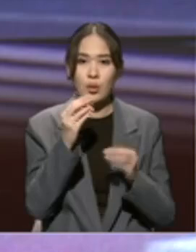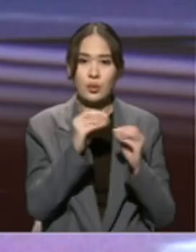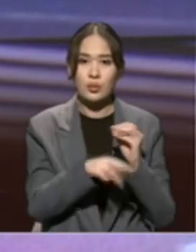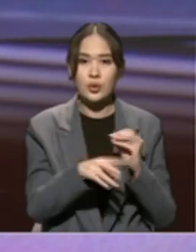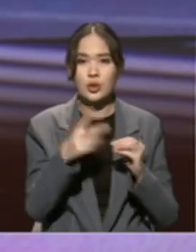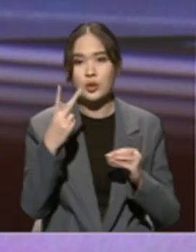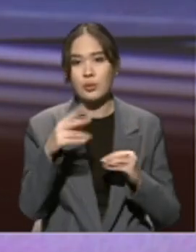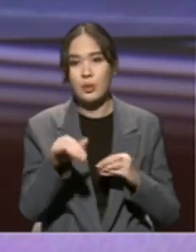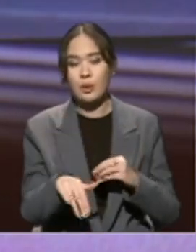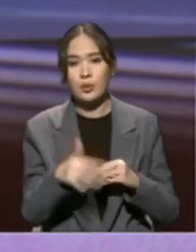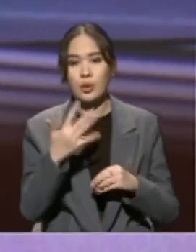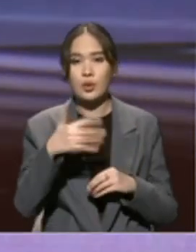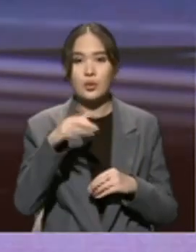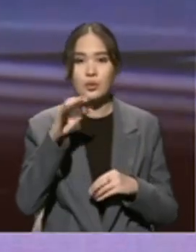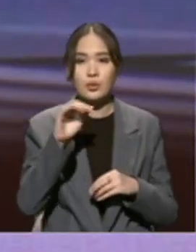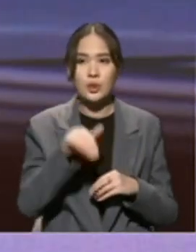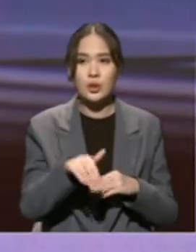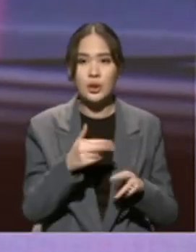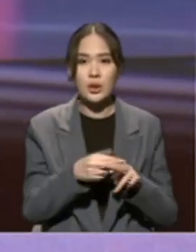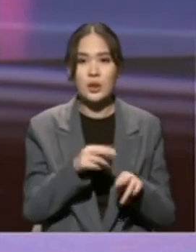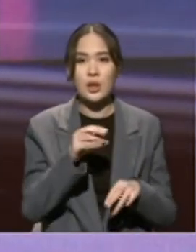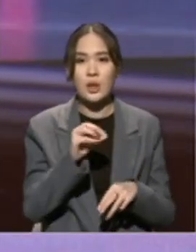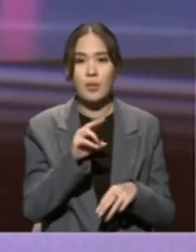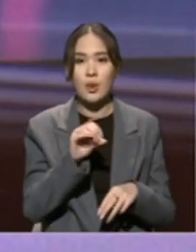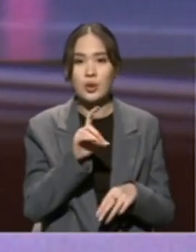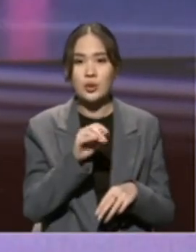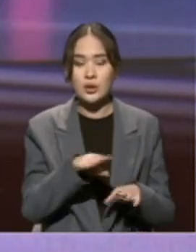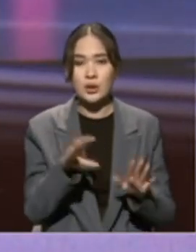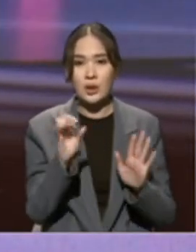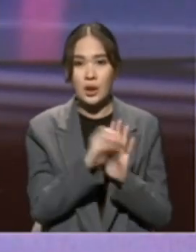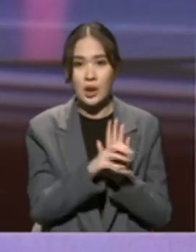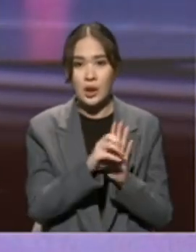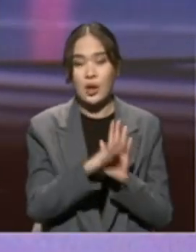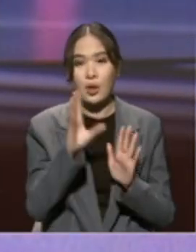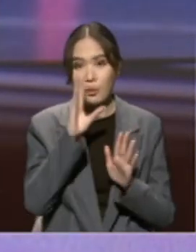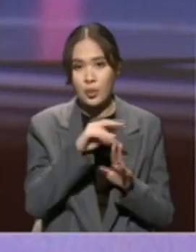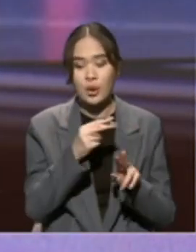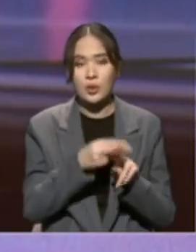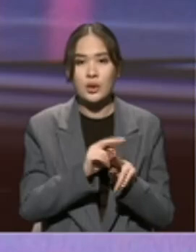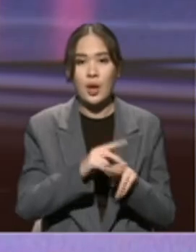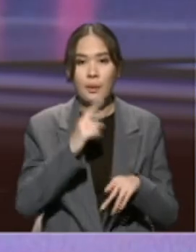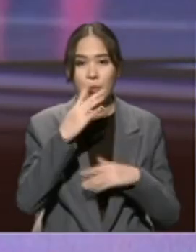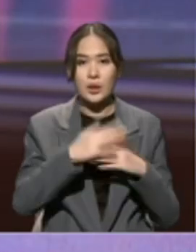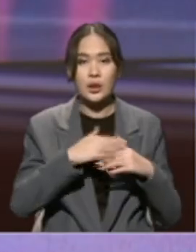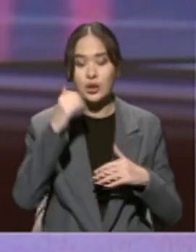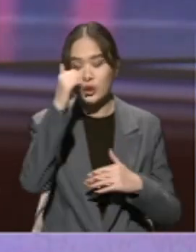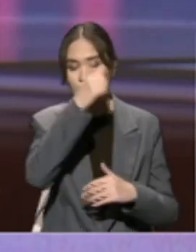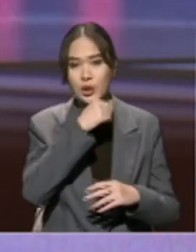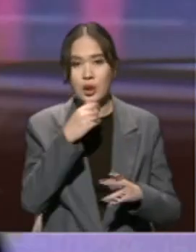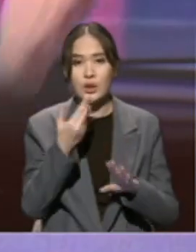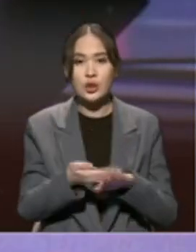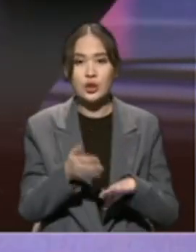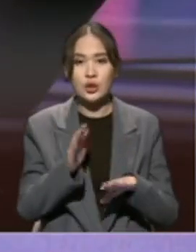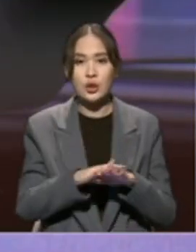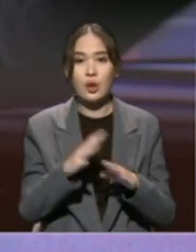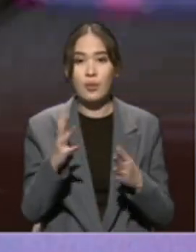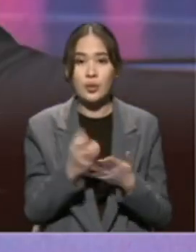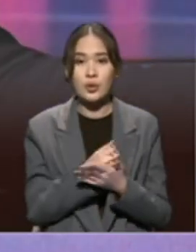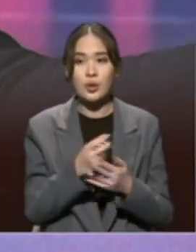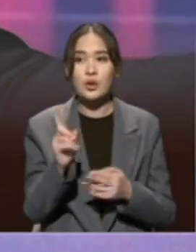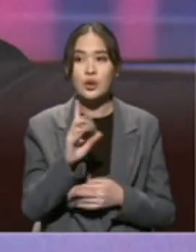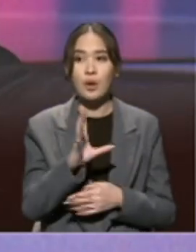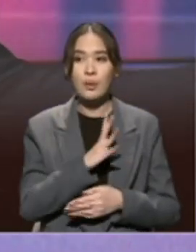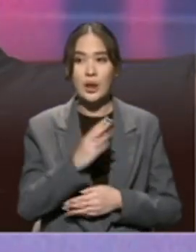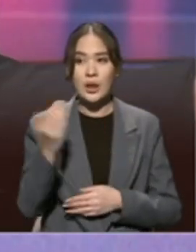50 мың теңге депозитіне салып жинау мүмкіндігі болатын болса, биылғы жылы мүлдем ондай қиындап кетті. Себебі бағанағы